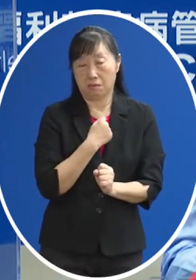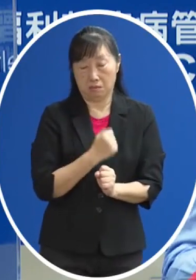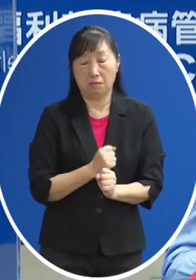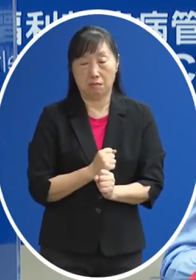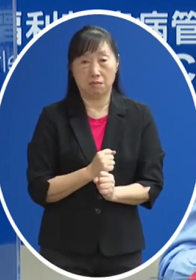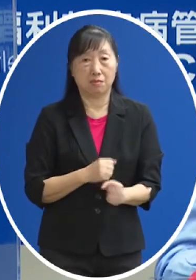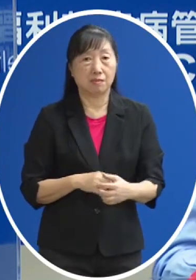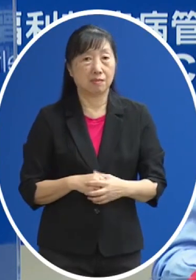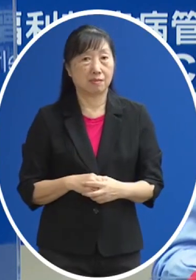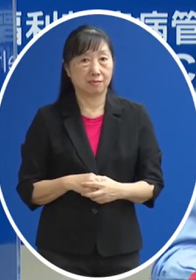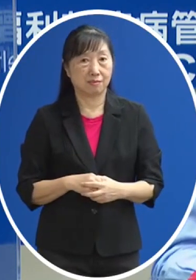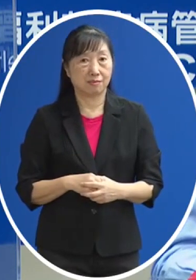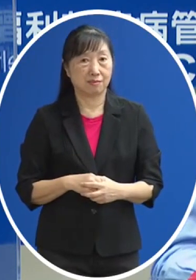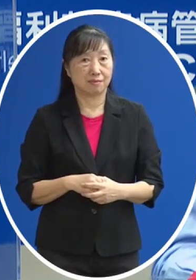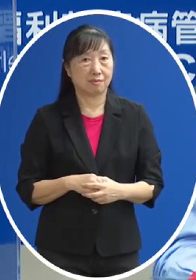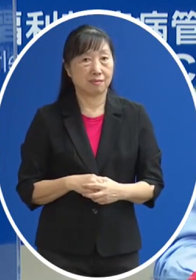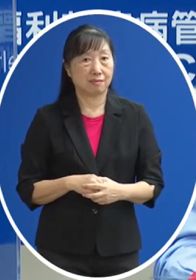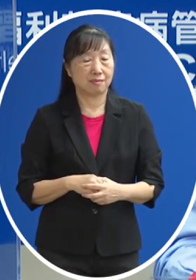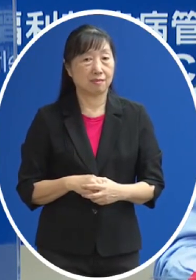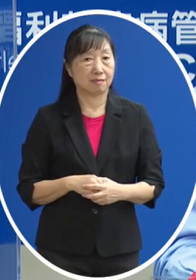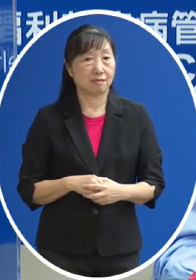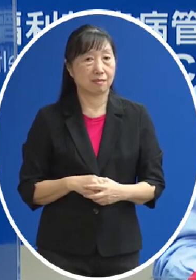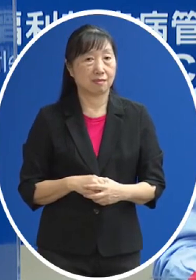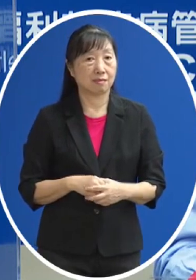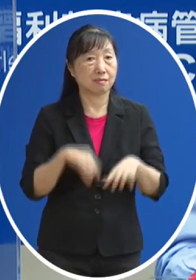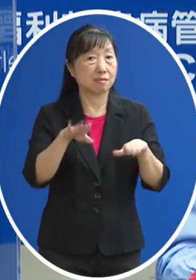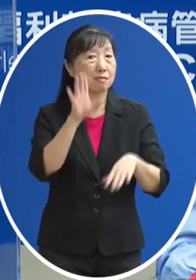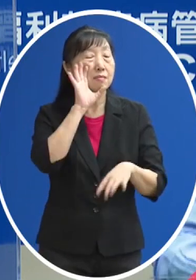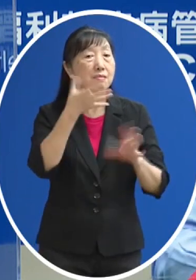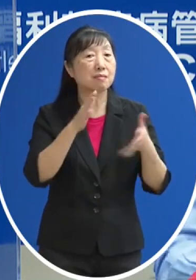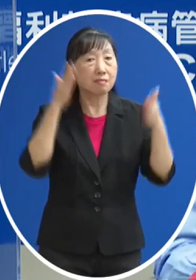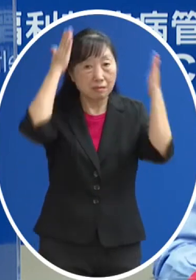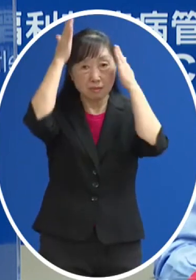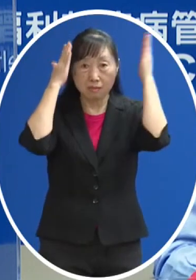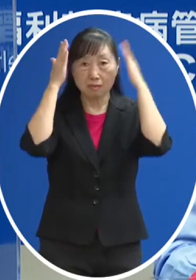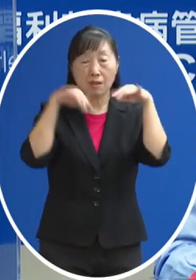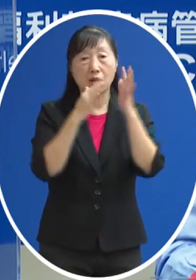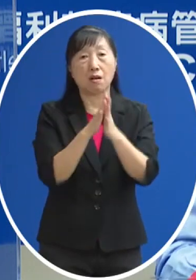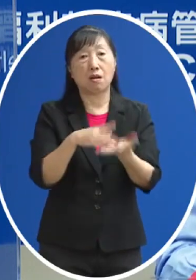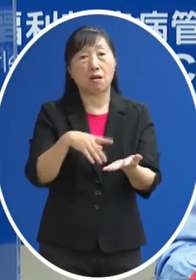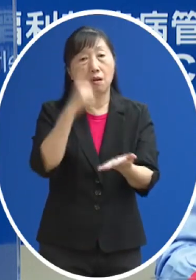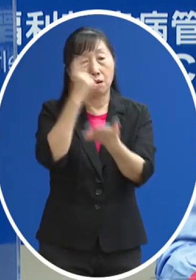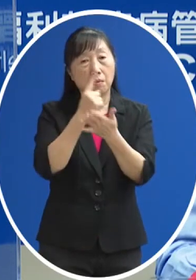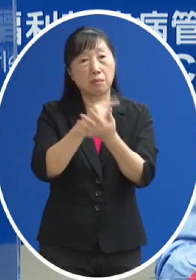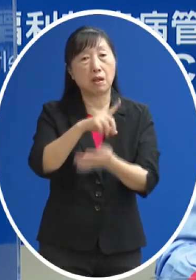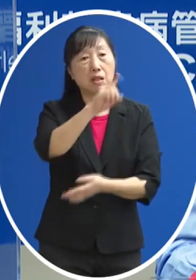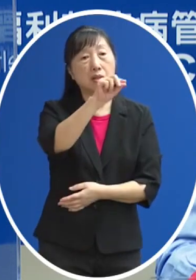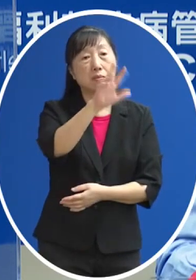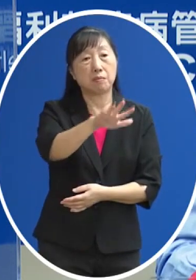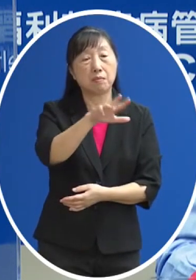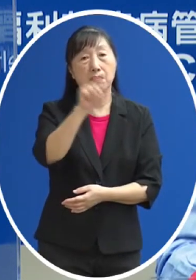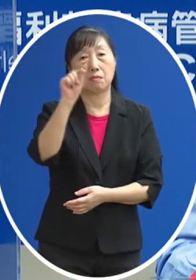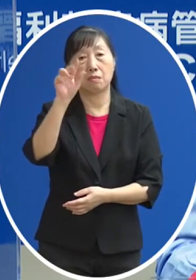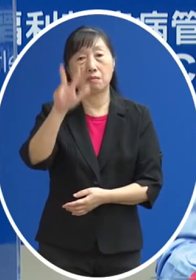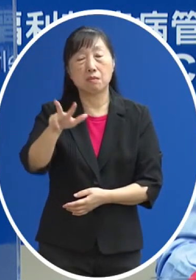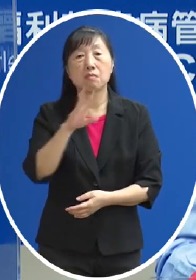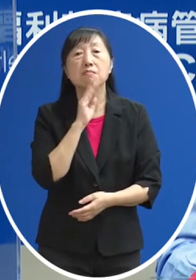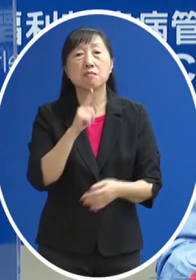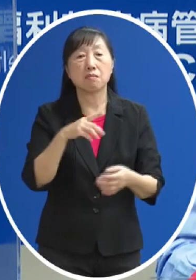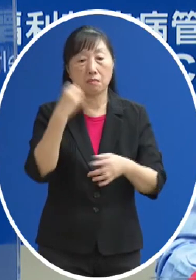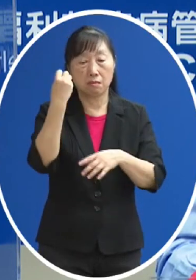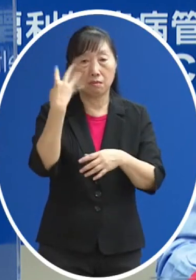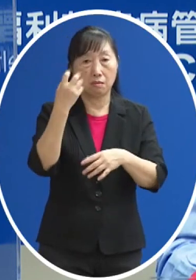觉。我们看大概现在是泰国跟马来西亚大概一天都18,000-17,000，新加坡